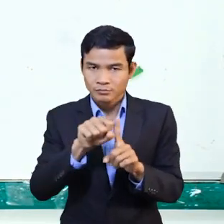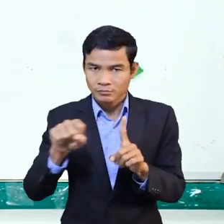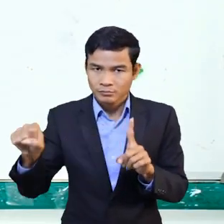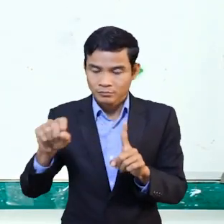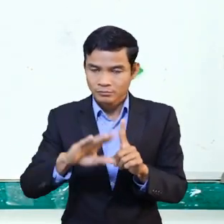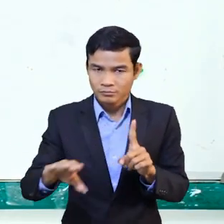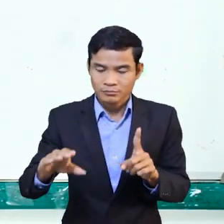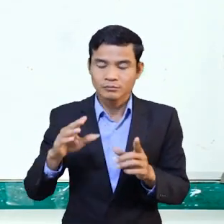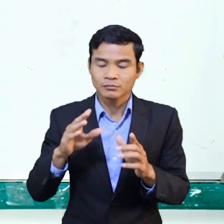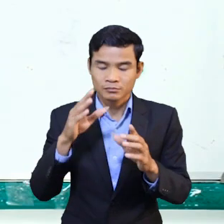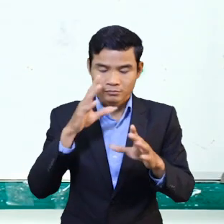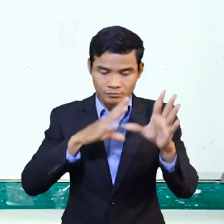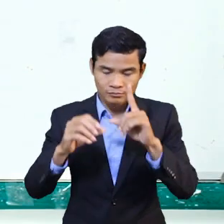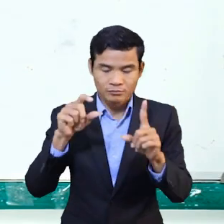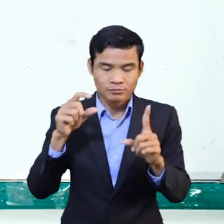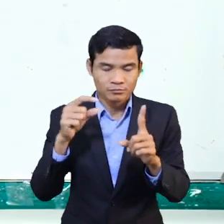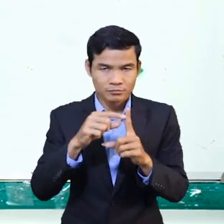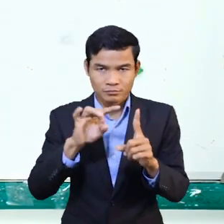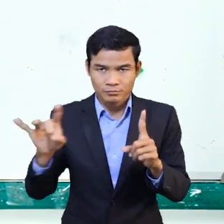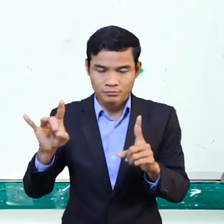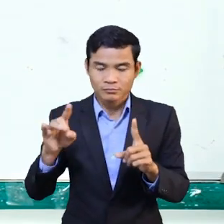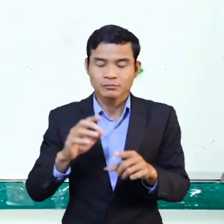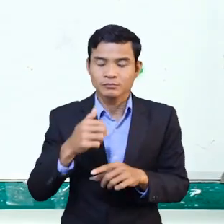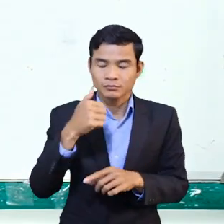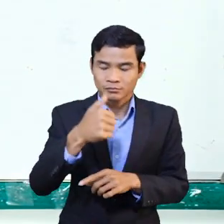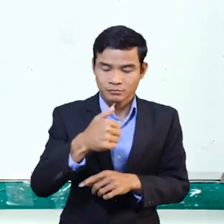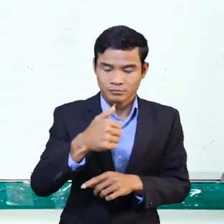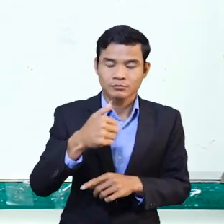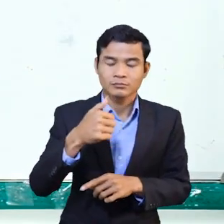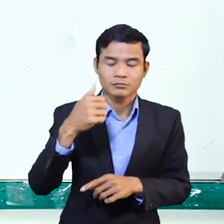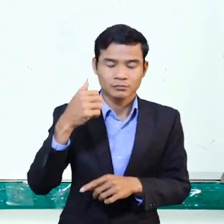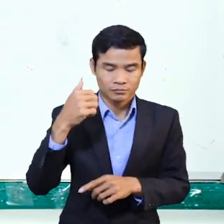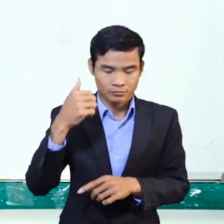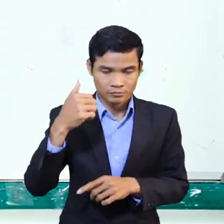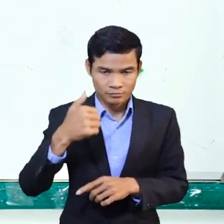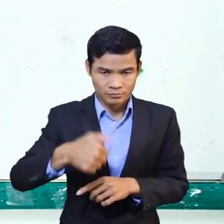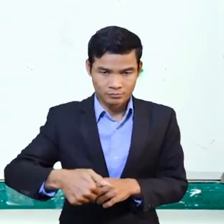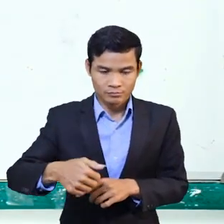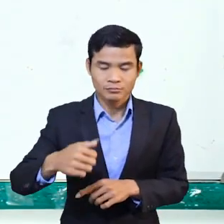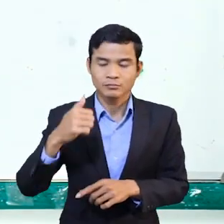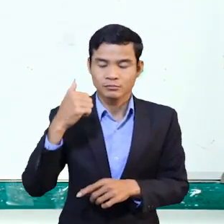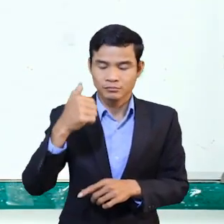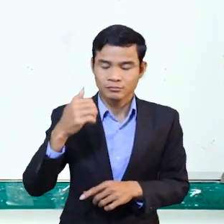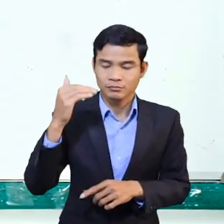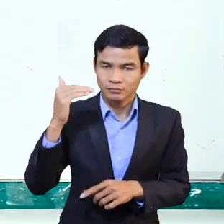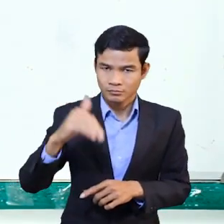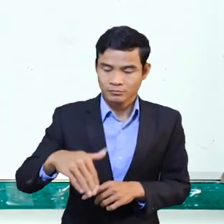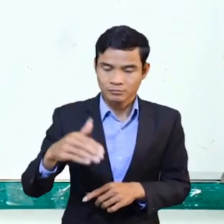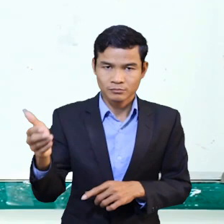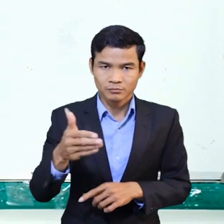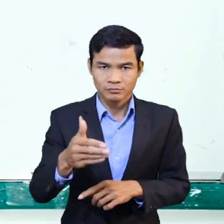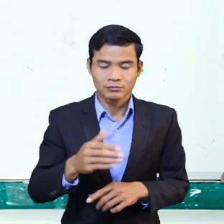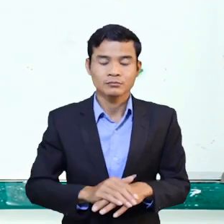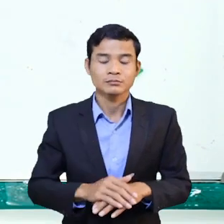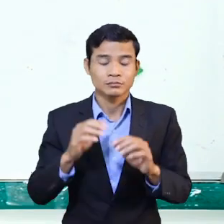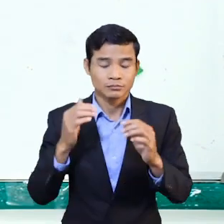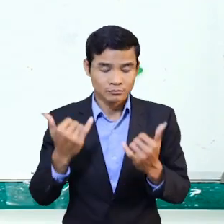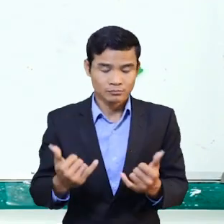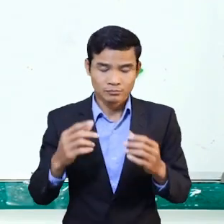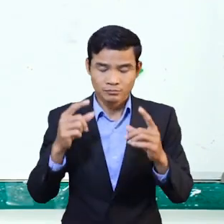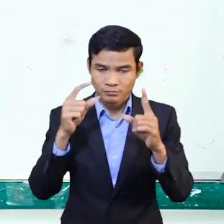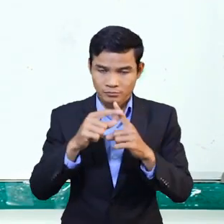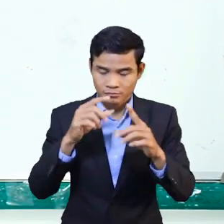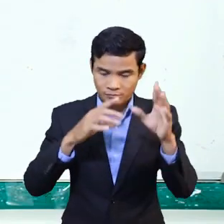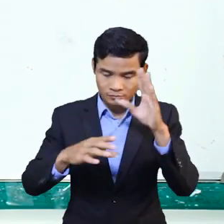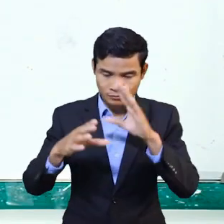dừng bàn riêng chiên tầm ruột cha nô chừng lỗ nô chừng chừng so chả bên đấy nè kêu nâng rộng lực pìa để dược